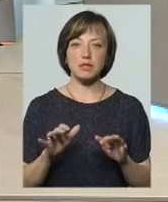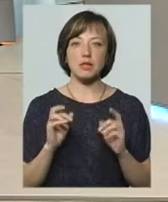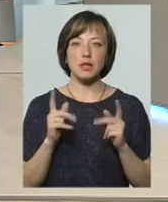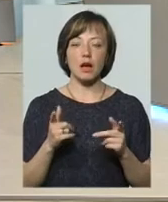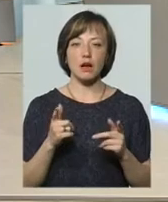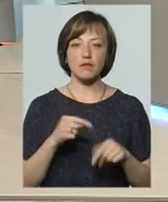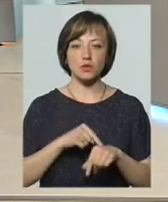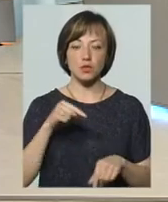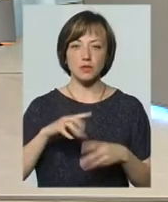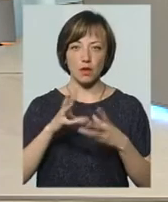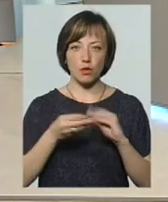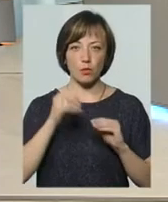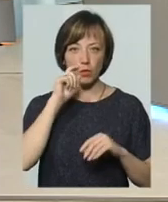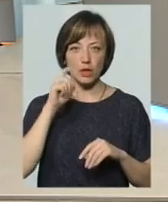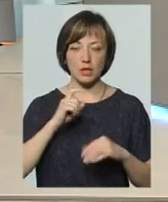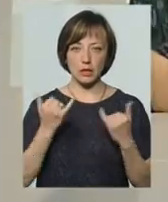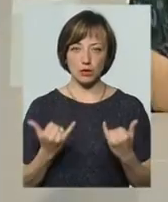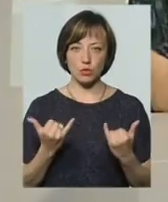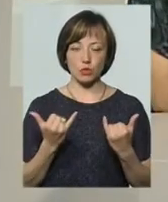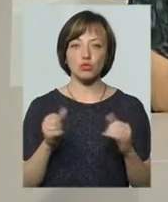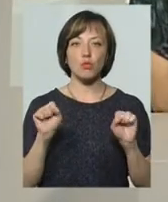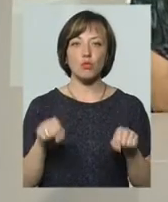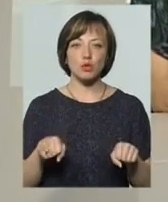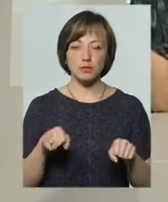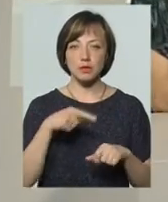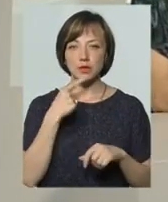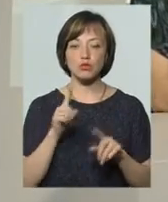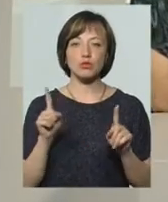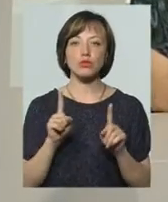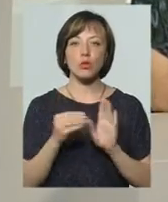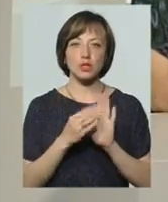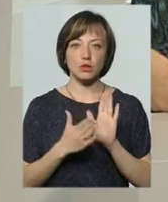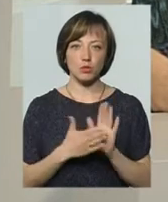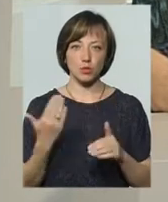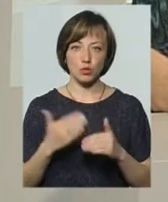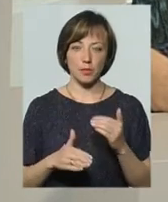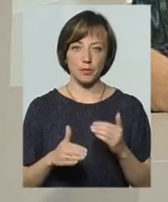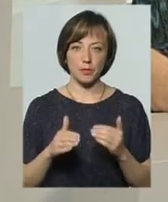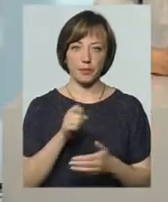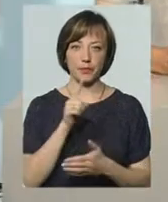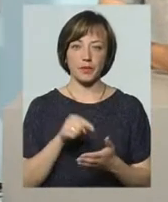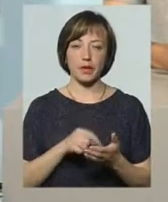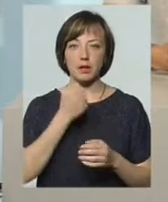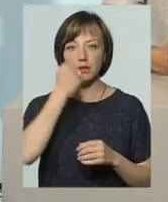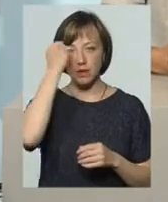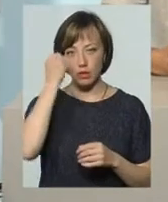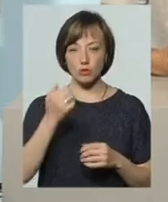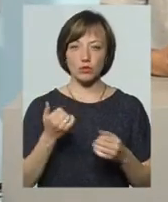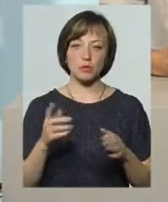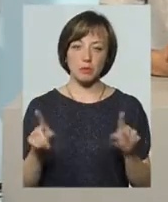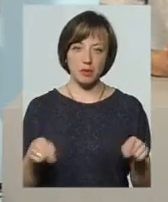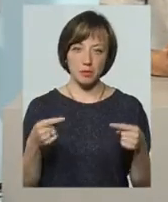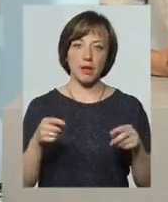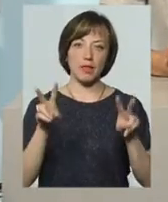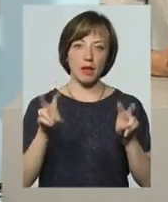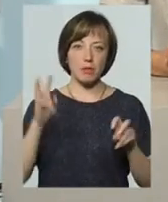вони відчутні загалом в Україні на сьогодні, що можемо зазначити, що констатуємо вже? Ну, перш за все, дякую, що піднімаєте такі теми, піднімаєте